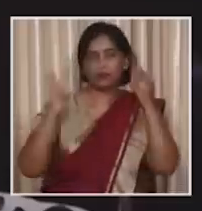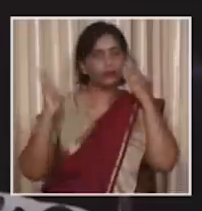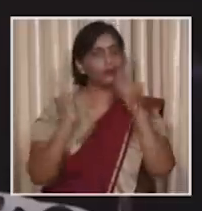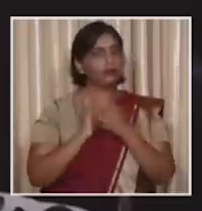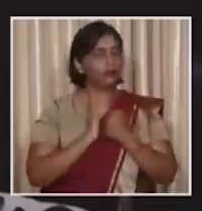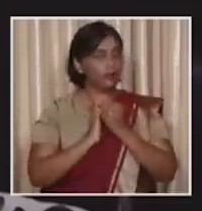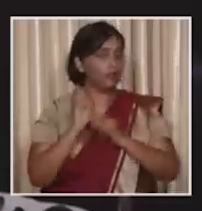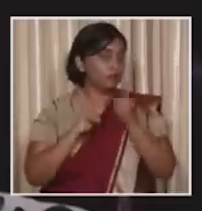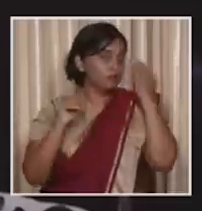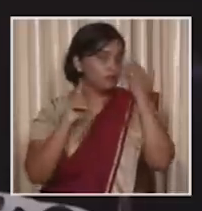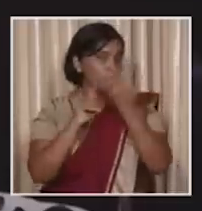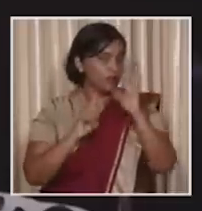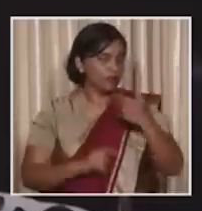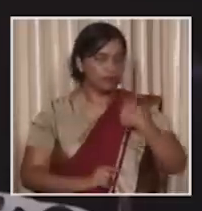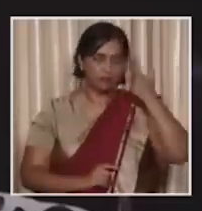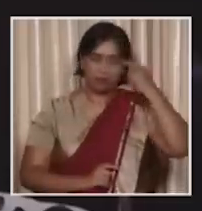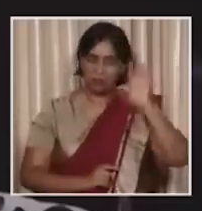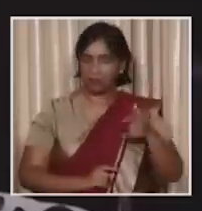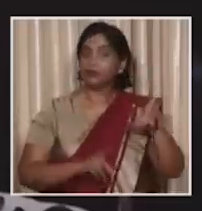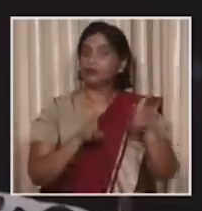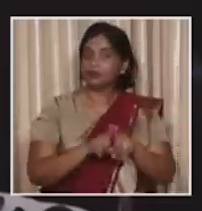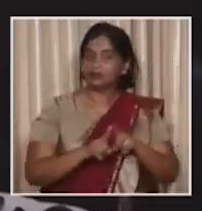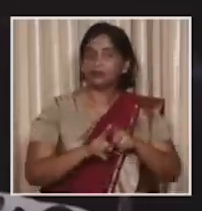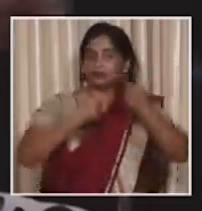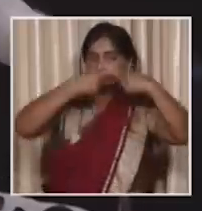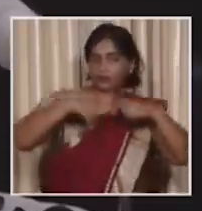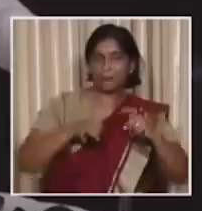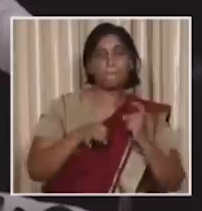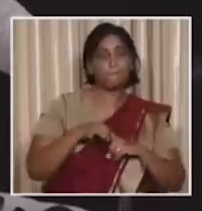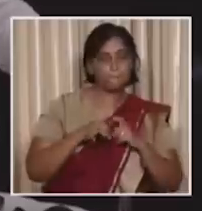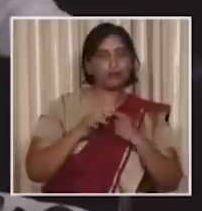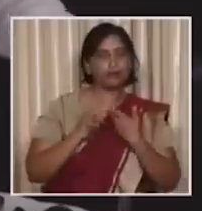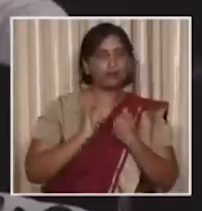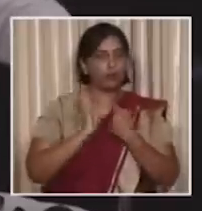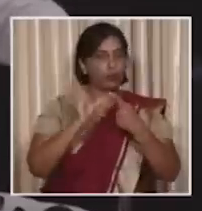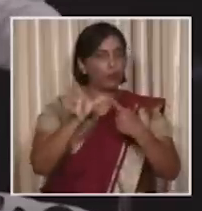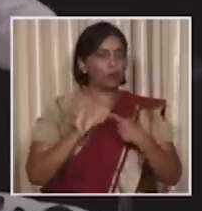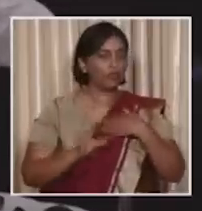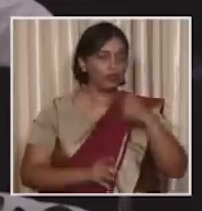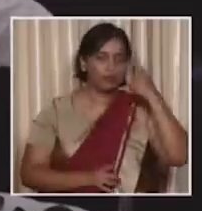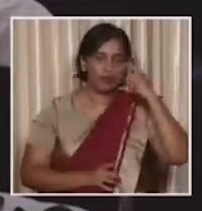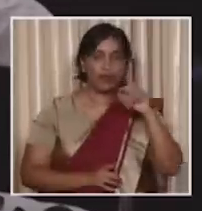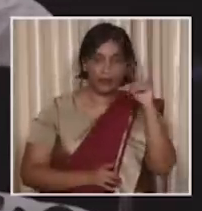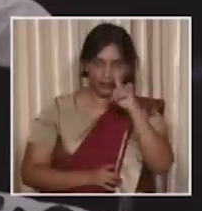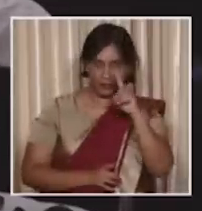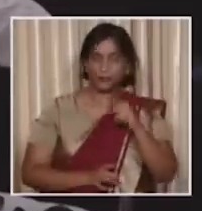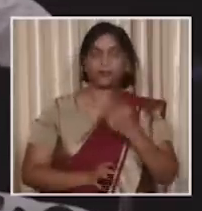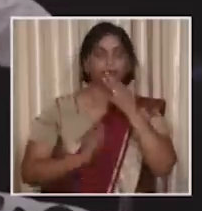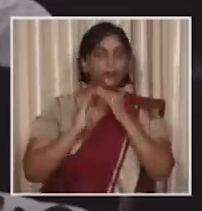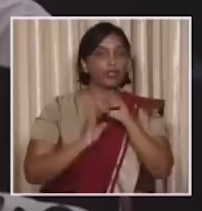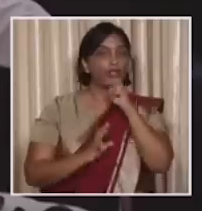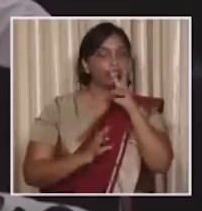ගරු එමතුමා යොමු කරන ඇතයි කියලා මම බලාපොරොත්තු වෙනවා. ඒ අනුව පහත ප්‍රශ්න වලට ගරු එමතුමා පිළිතුරු ලබා දෙනවා ඇතයි මම අපේක්ෂා කරනවා. 1.